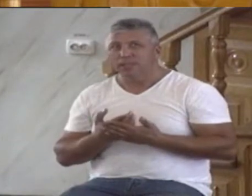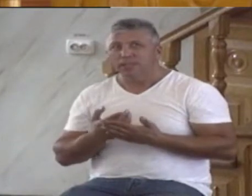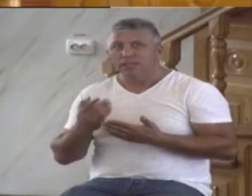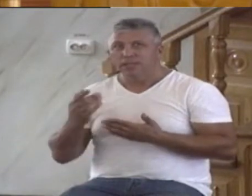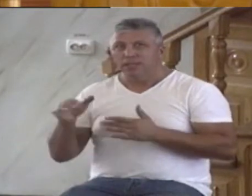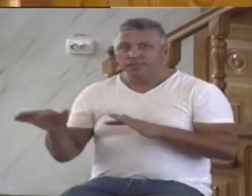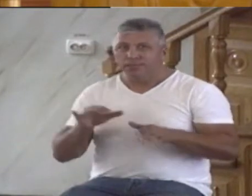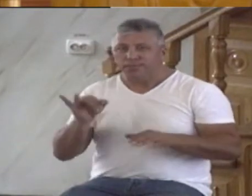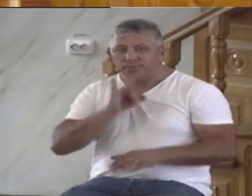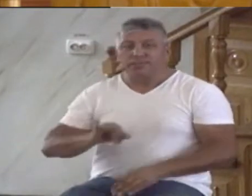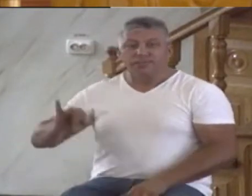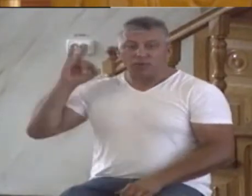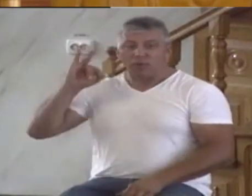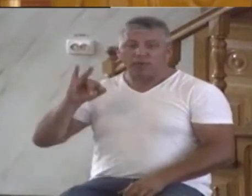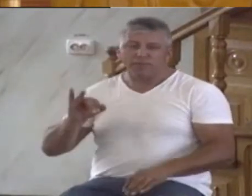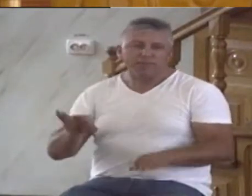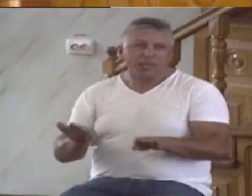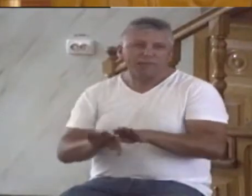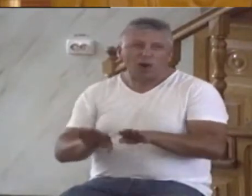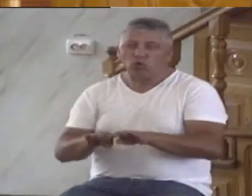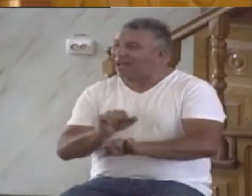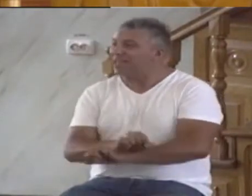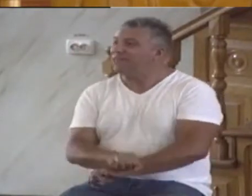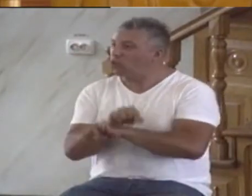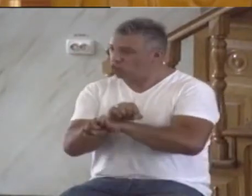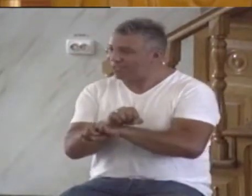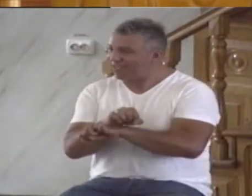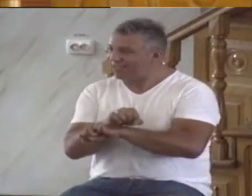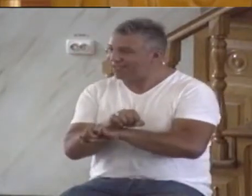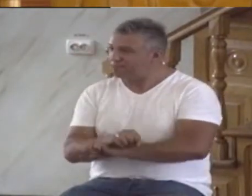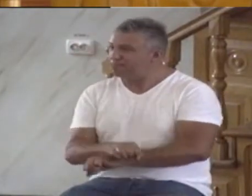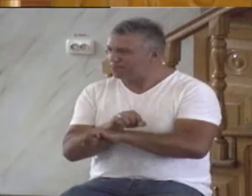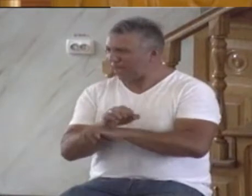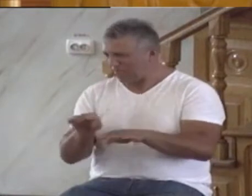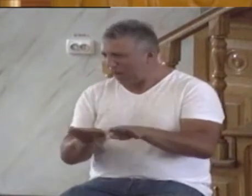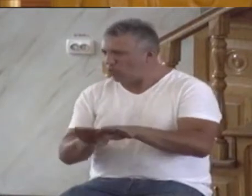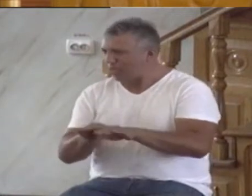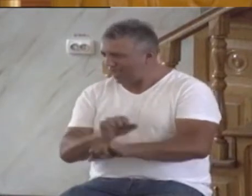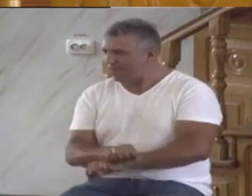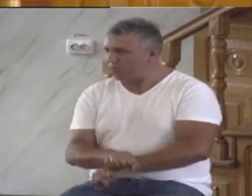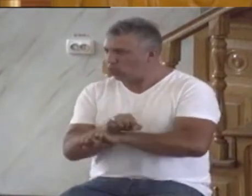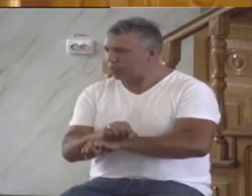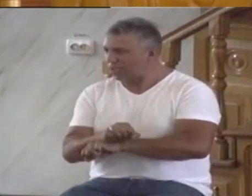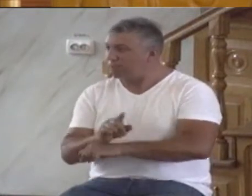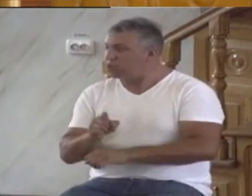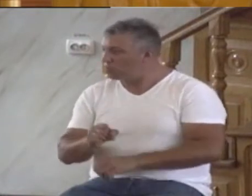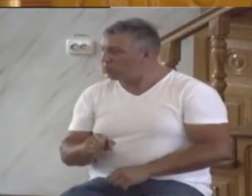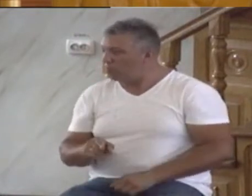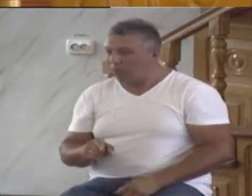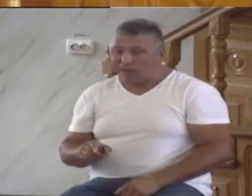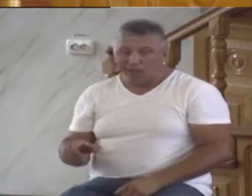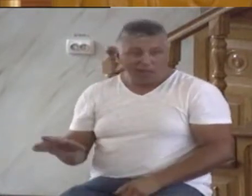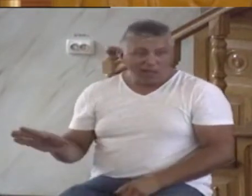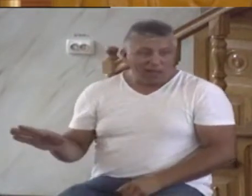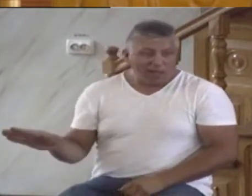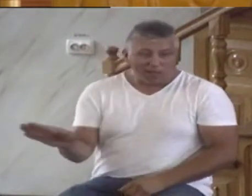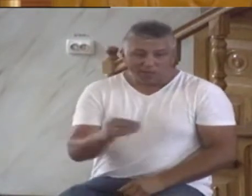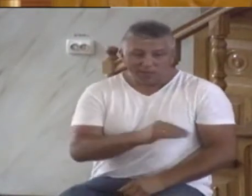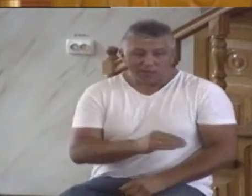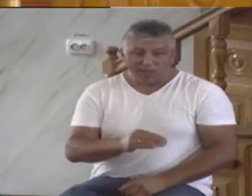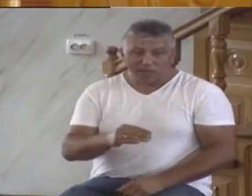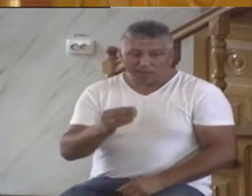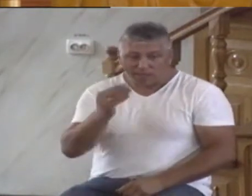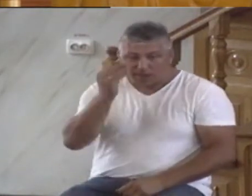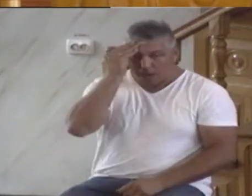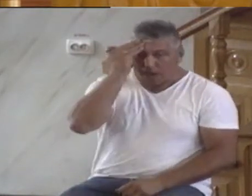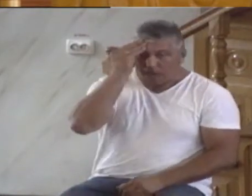Этот человек предлагал перевернуть в сознании людей все представления о Боге. В